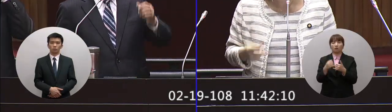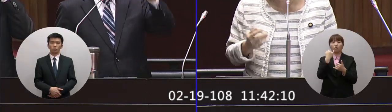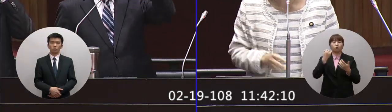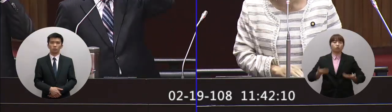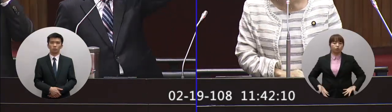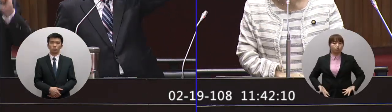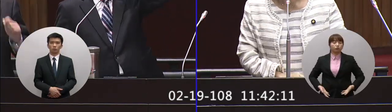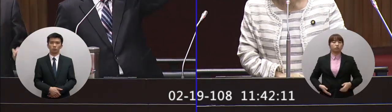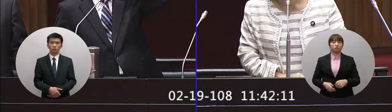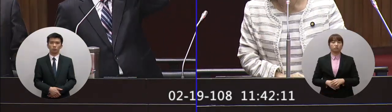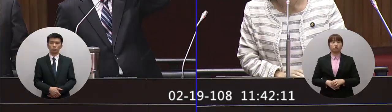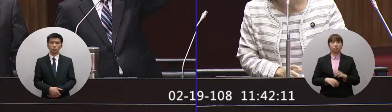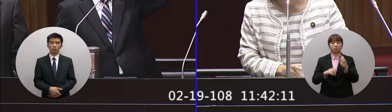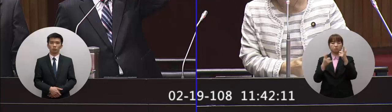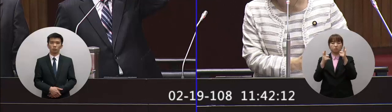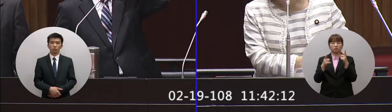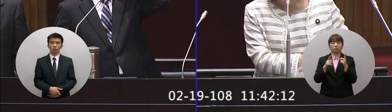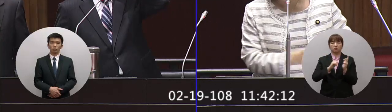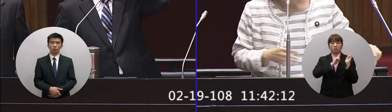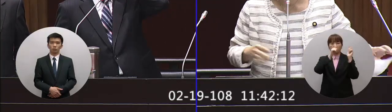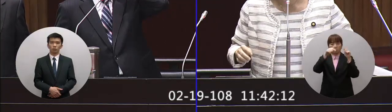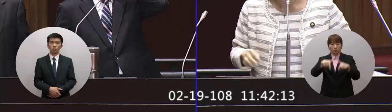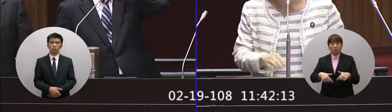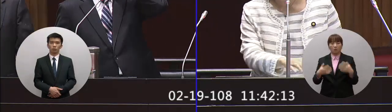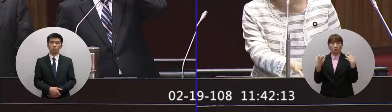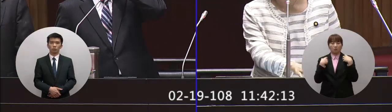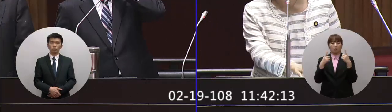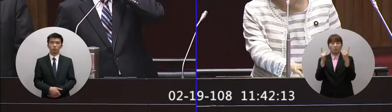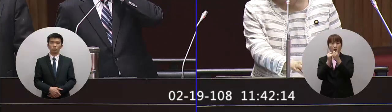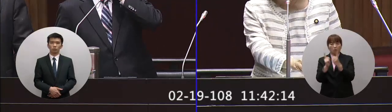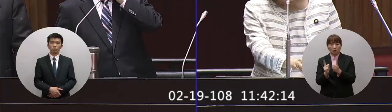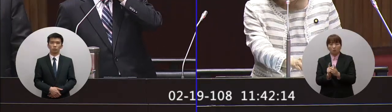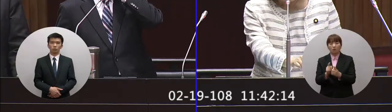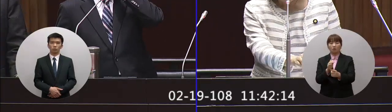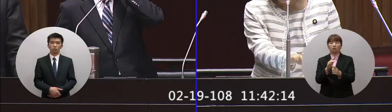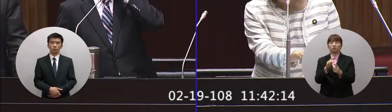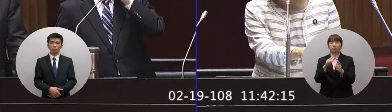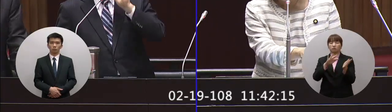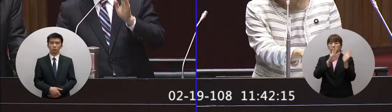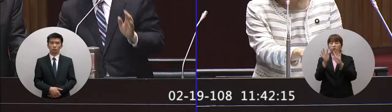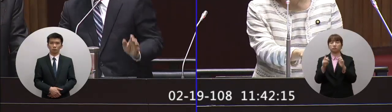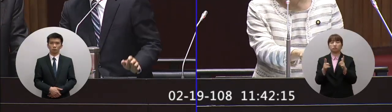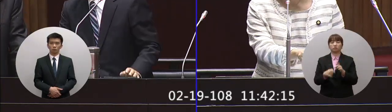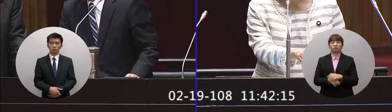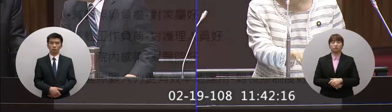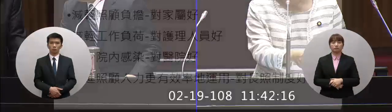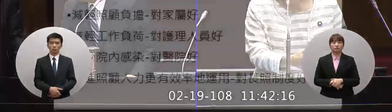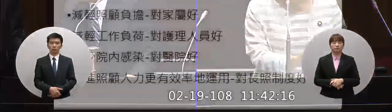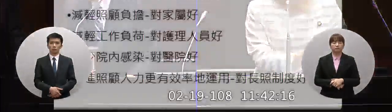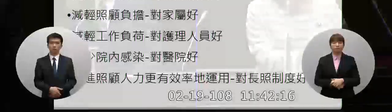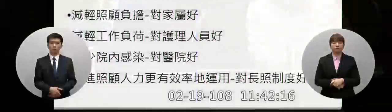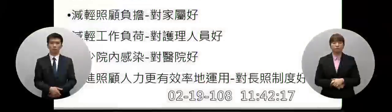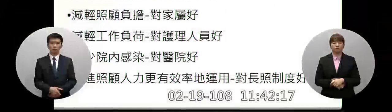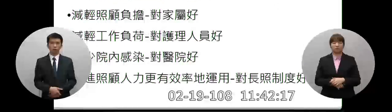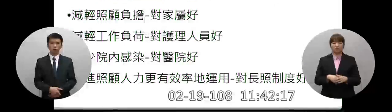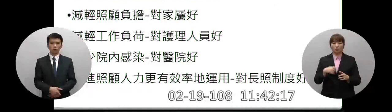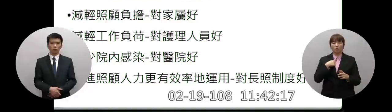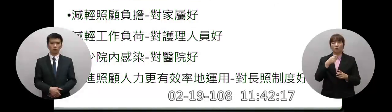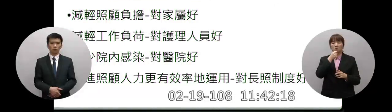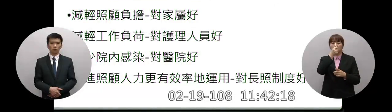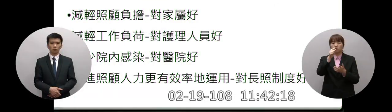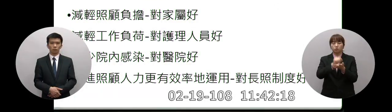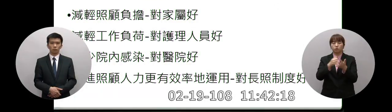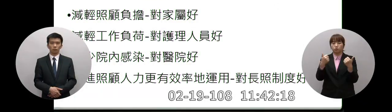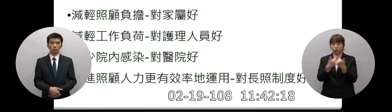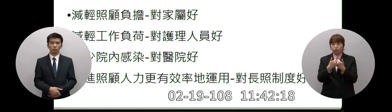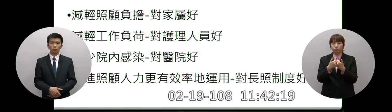嘛。不是一个有 全然的就一对一的一个模式。那再来就是这个也是我开了记者会之